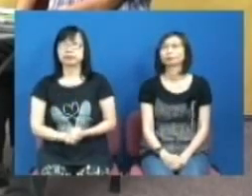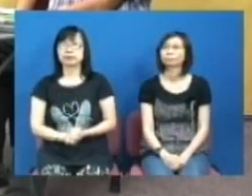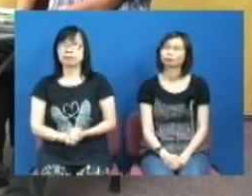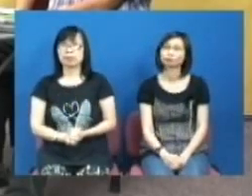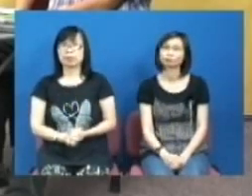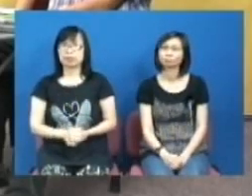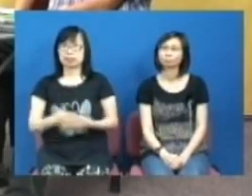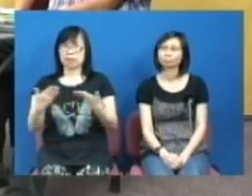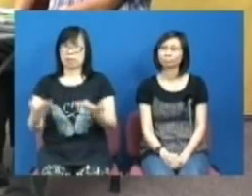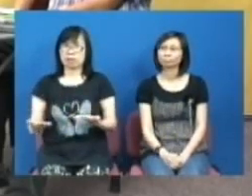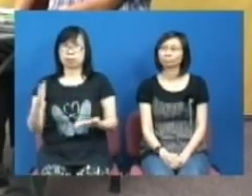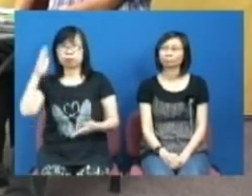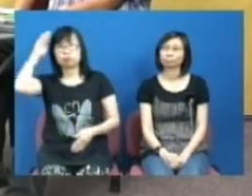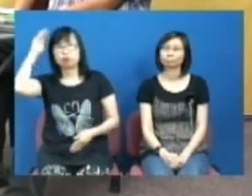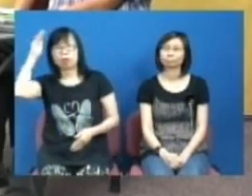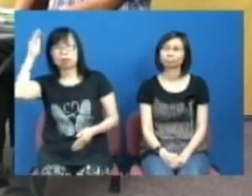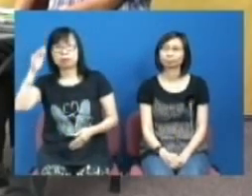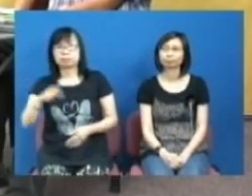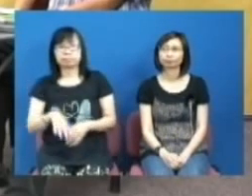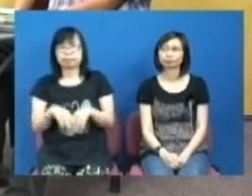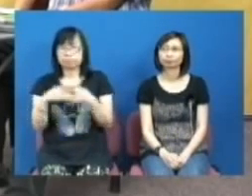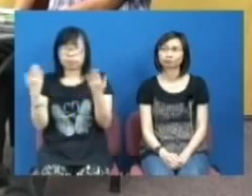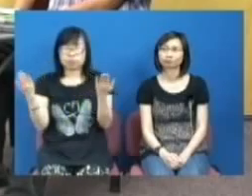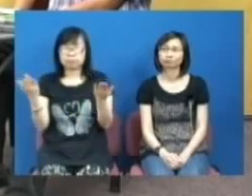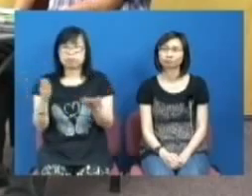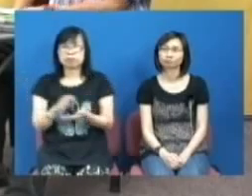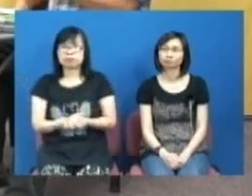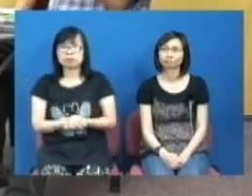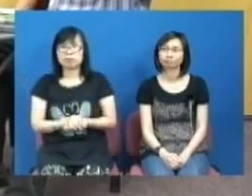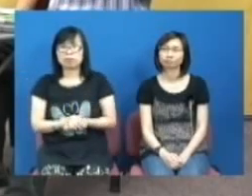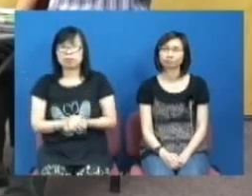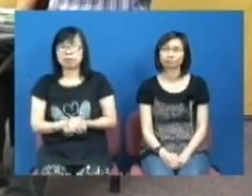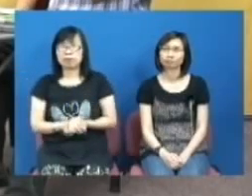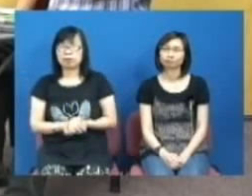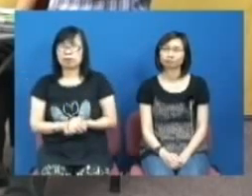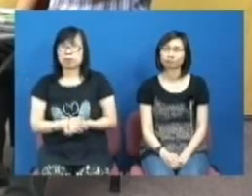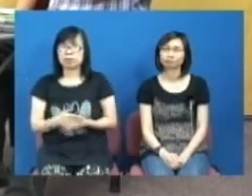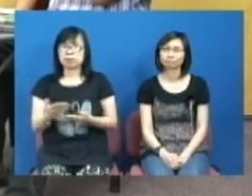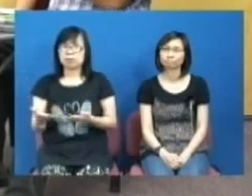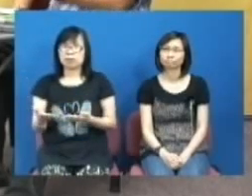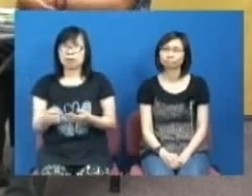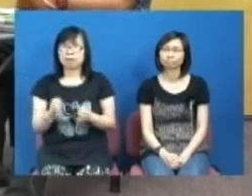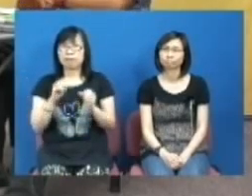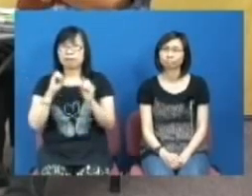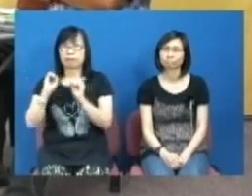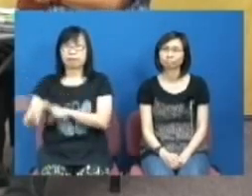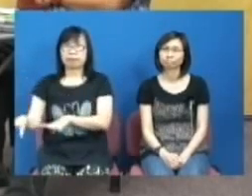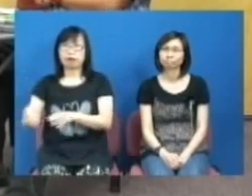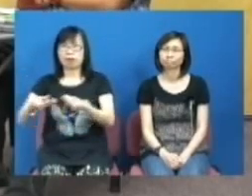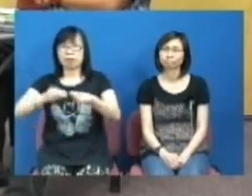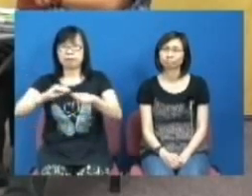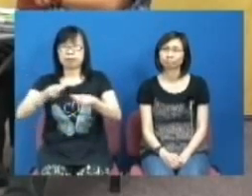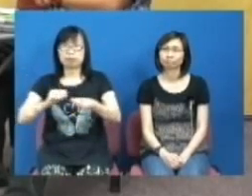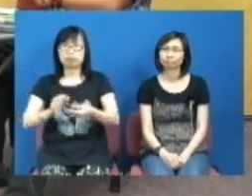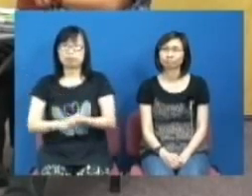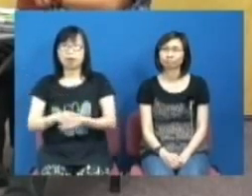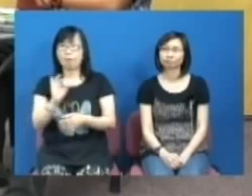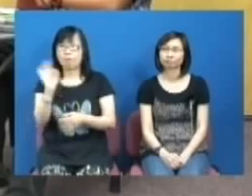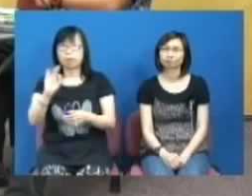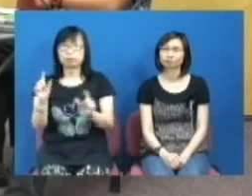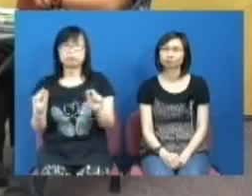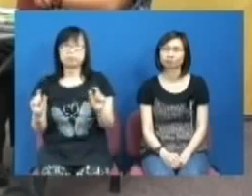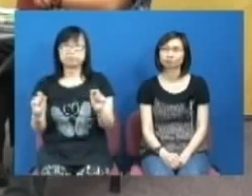家先出嚟道歉冇意思嘅，係咪？或者佢有時投下棄權票啊？玩呢樣玩嗰樣冇意思，因為你作為